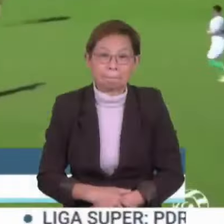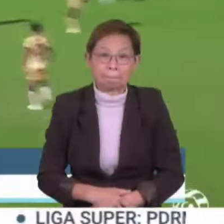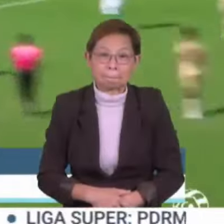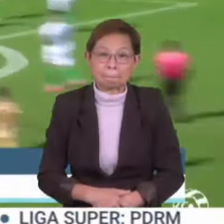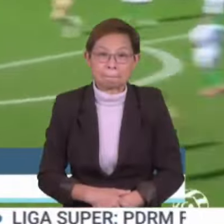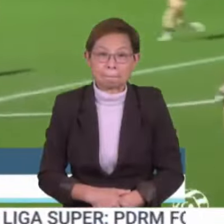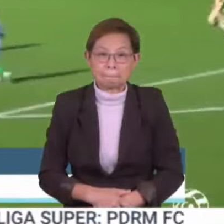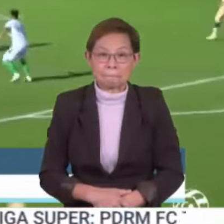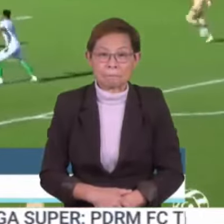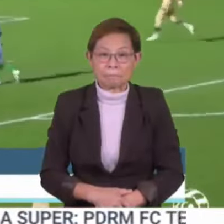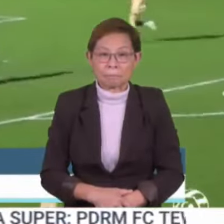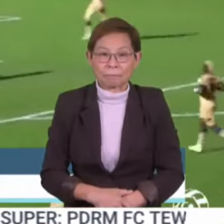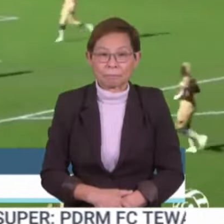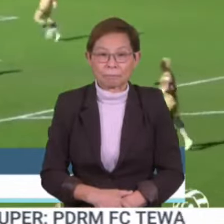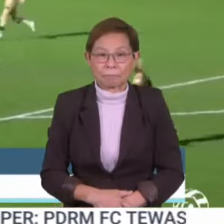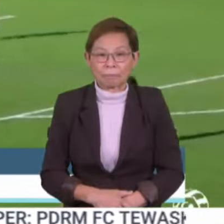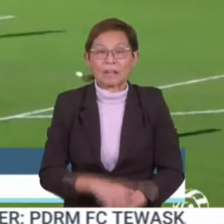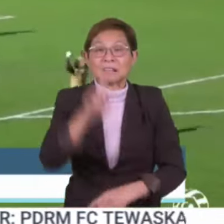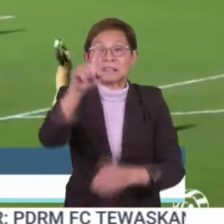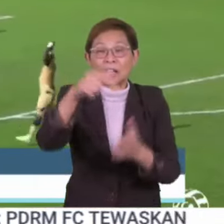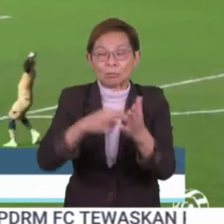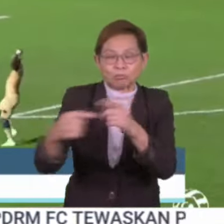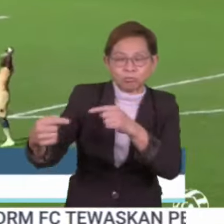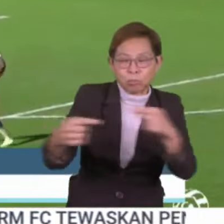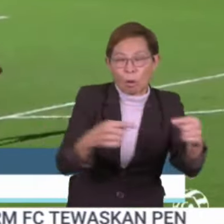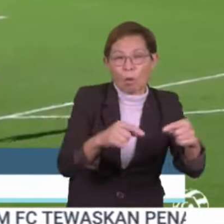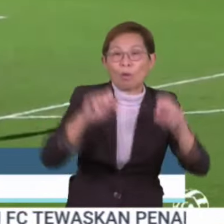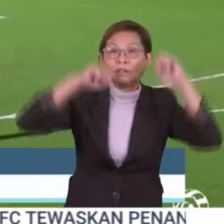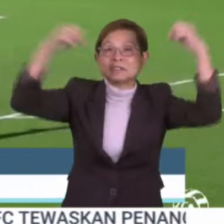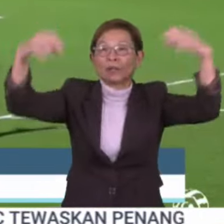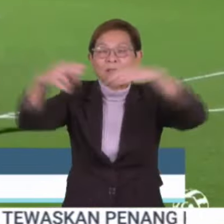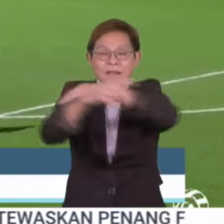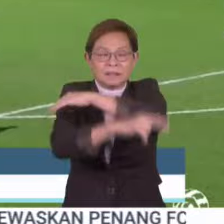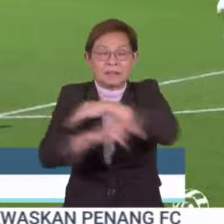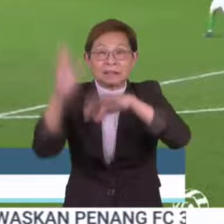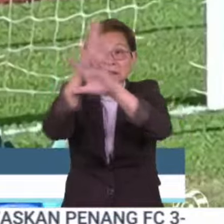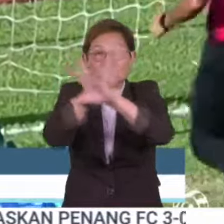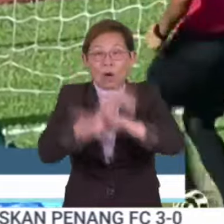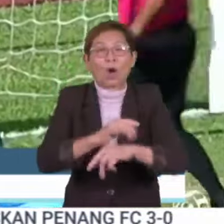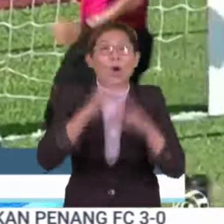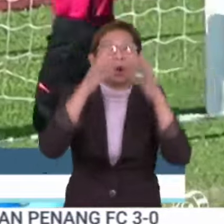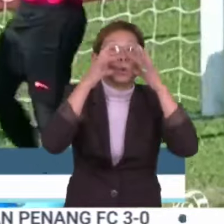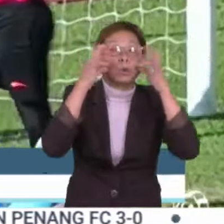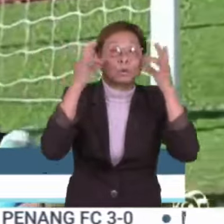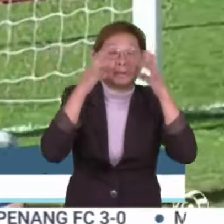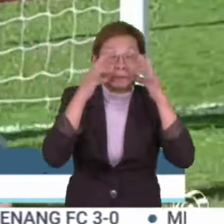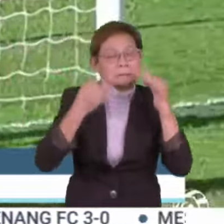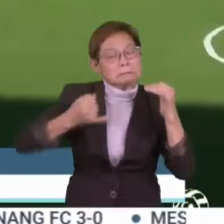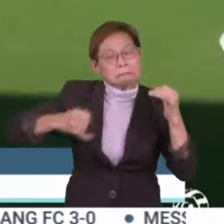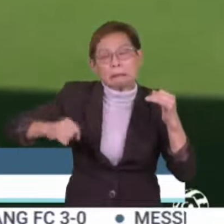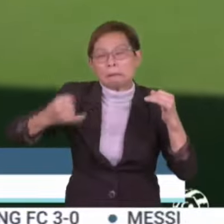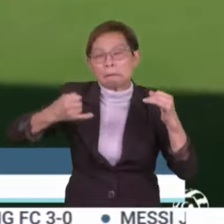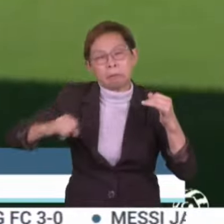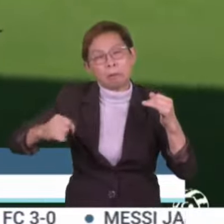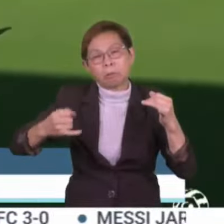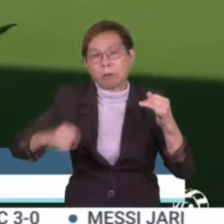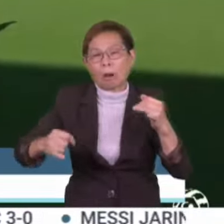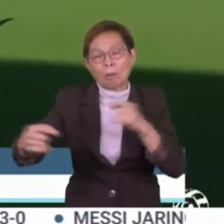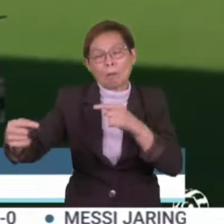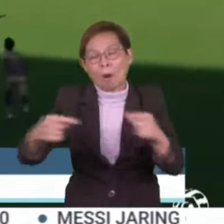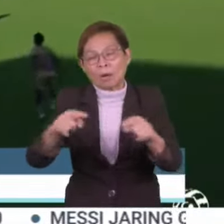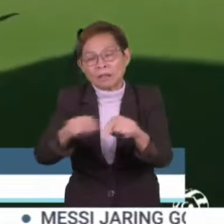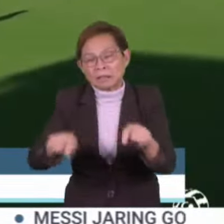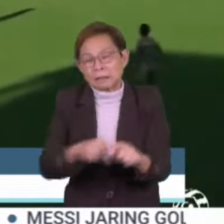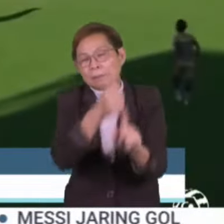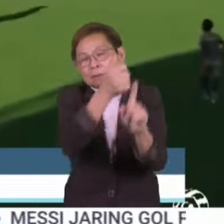rizakasari satu lagi pertemuan di stadion Negeri Serawak menyaksikan kucing City FC gagal menggunakan kelebihan beraksi